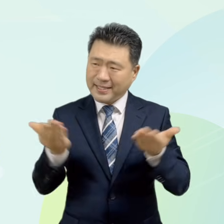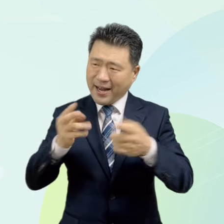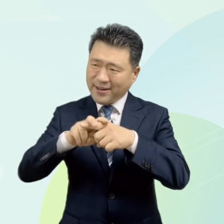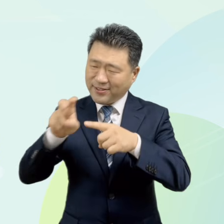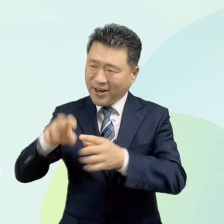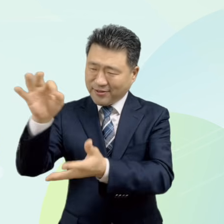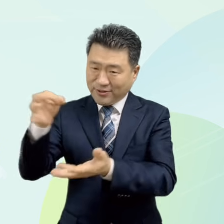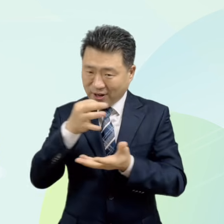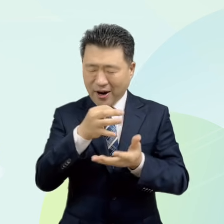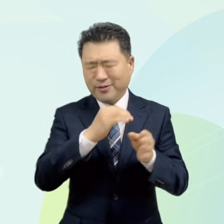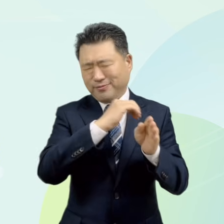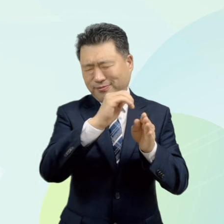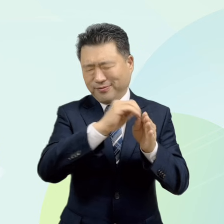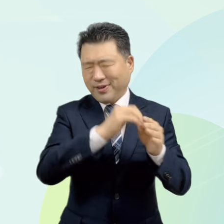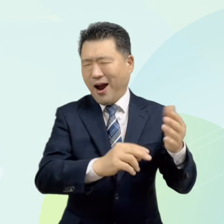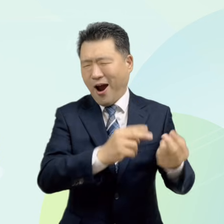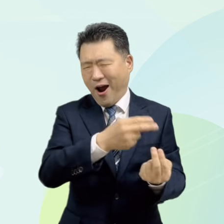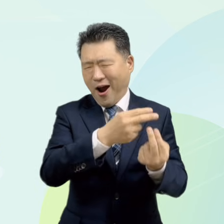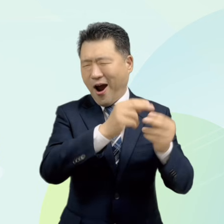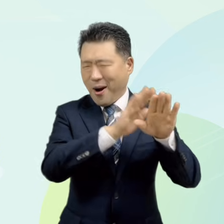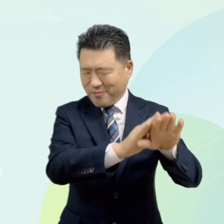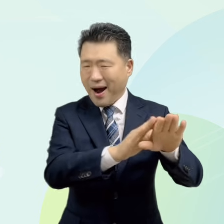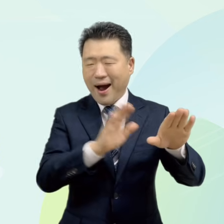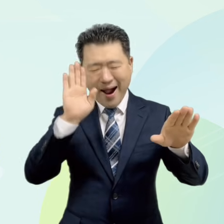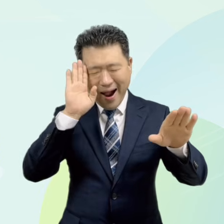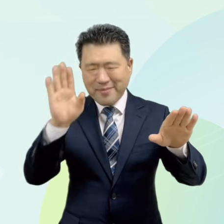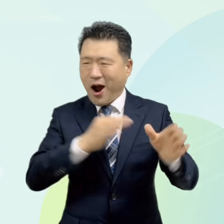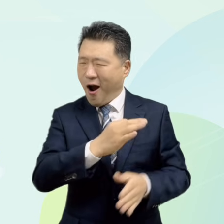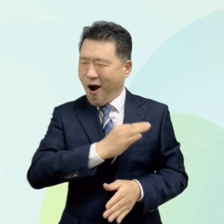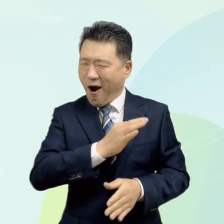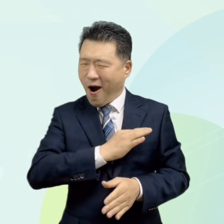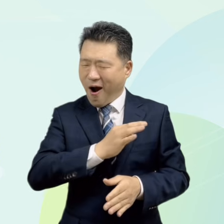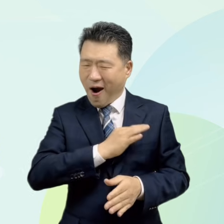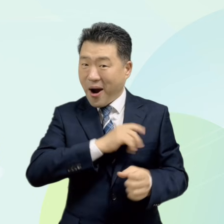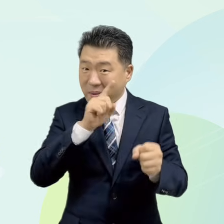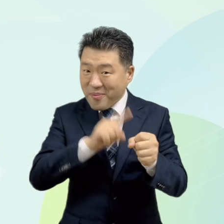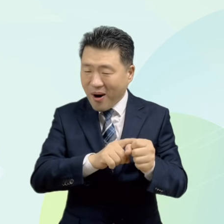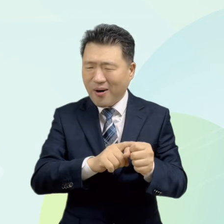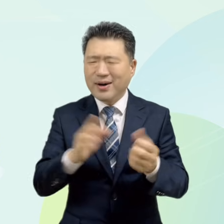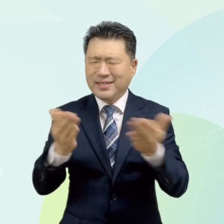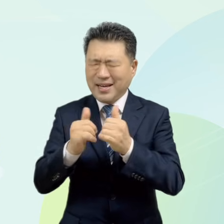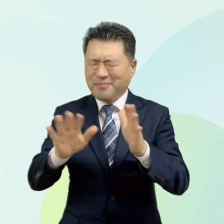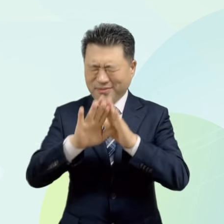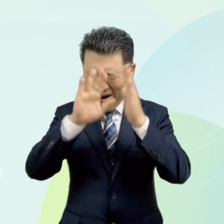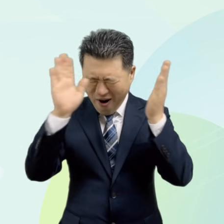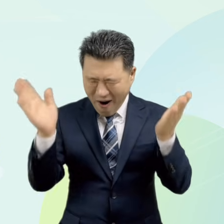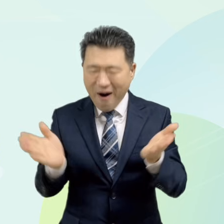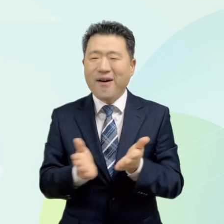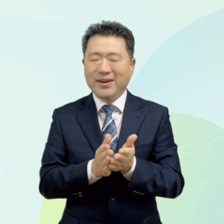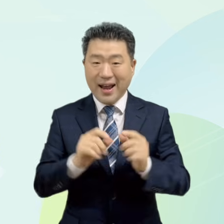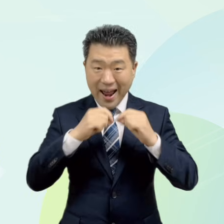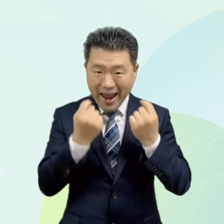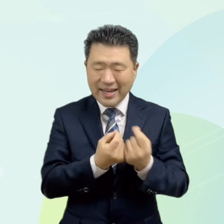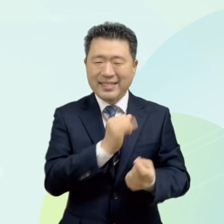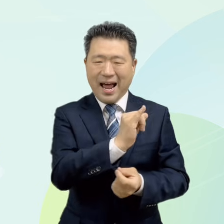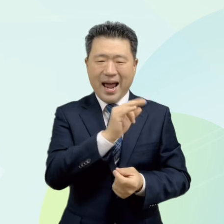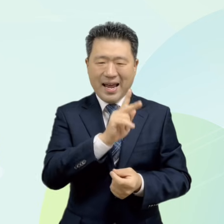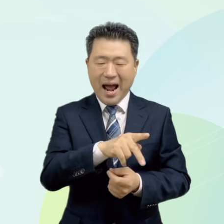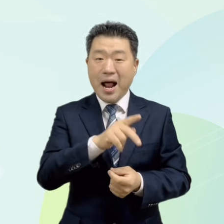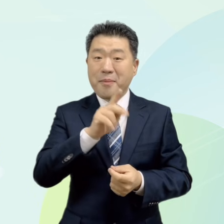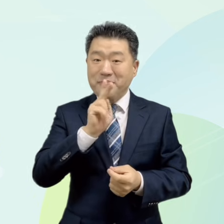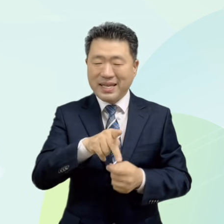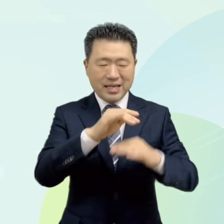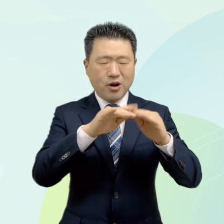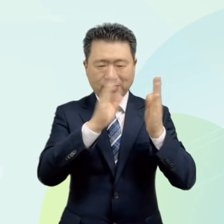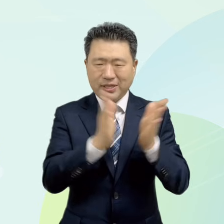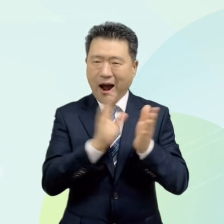한 계좌에 모았다가 나중에 연금으로 수령할 수 있도록 모든 근로자의 퇴직금을 개인 IRP로 의무